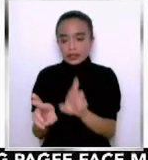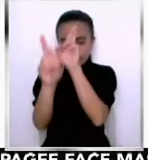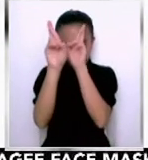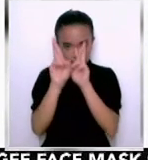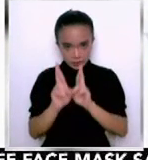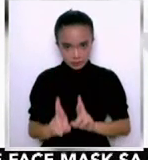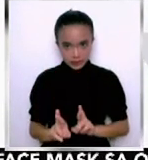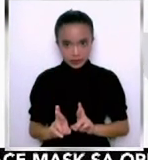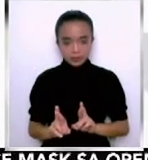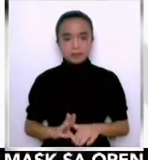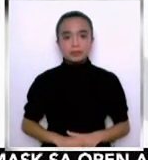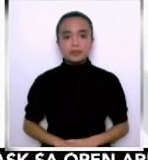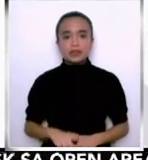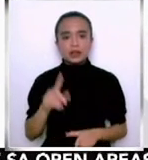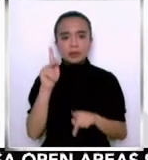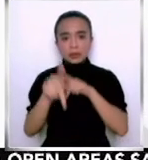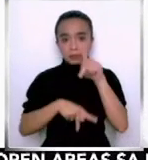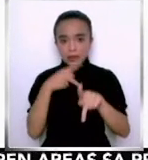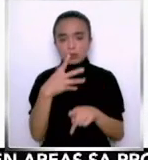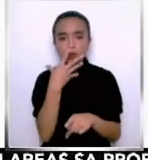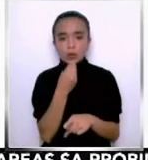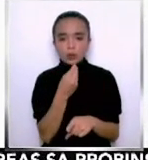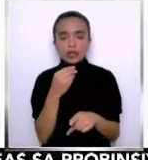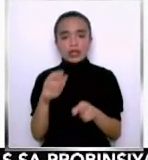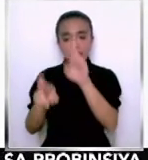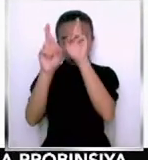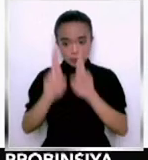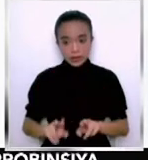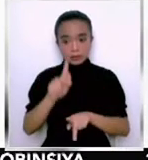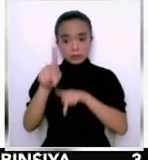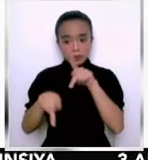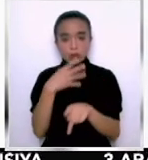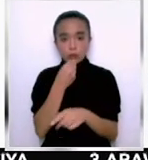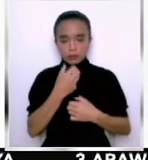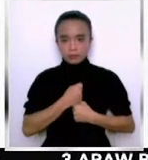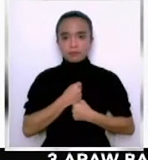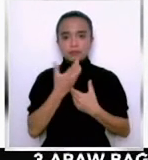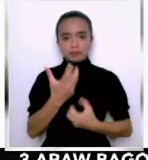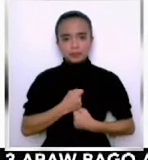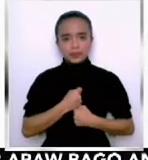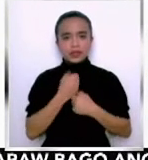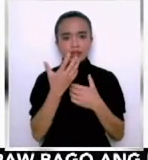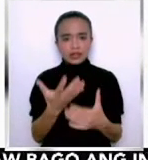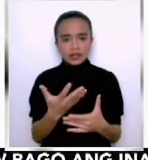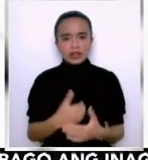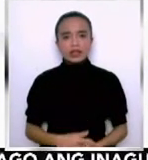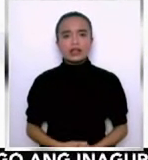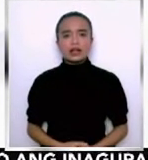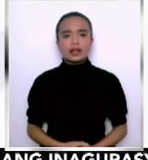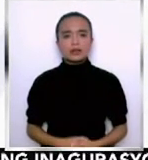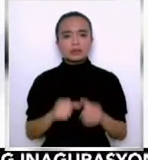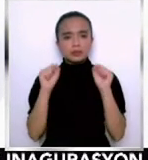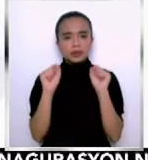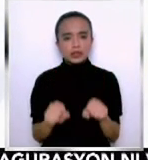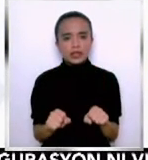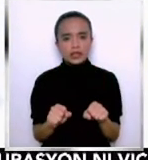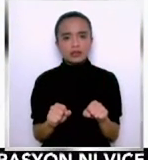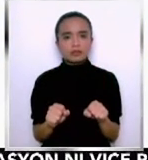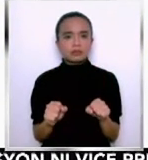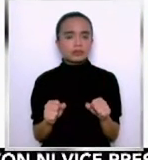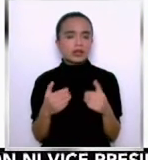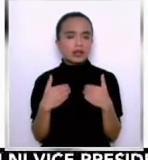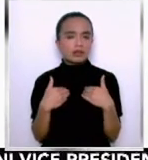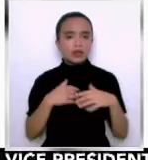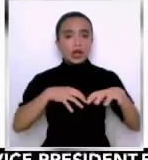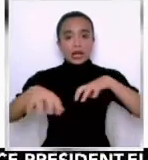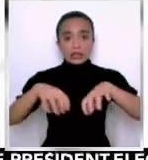ilang mamamayan na magpahayam ng kanilang mga saloobin, ay po pwede po silang mag-rally at magsagawa ng kanilang mga activities doon po sa